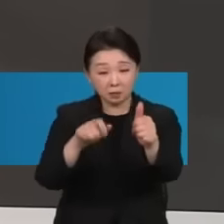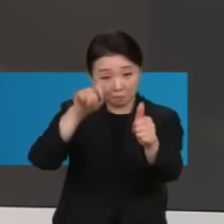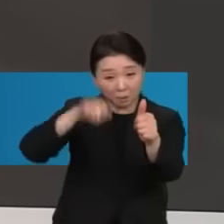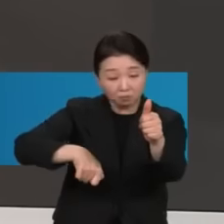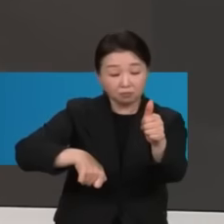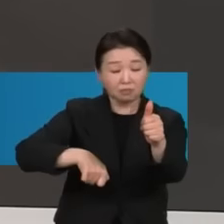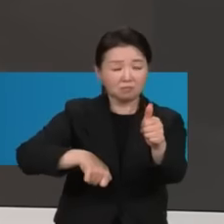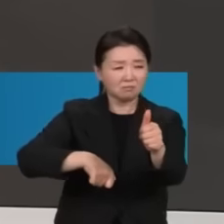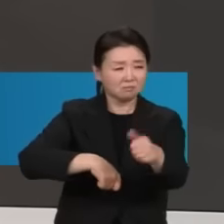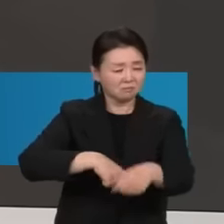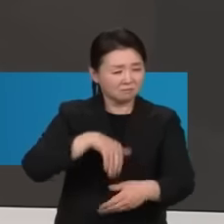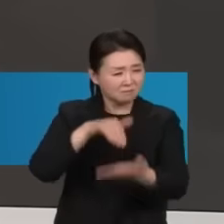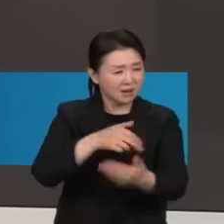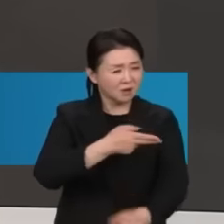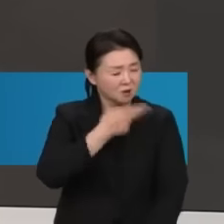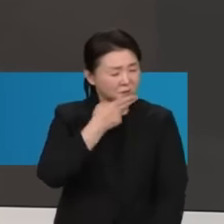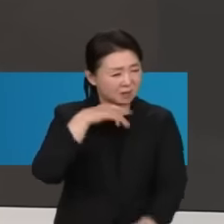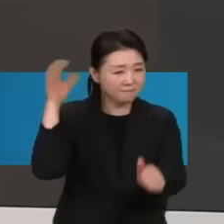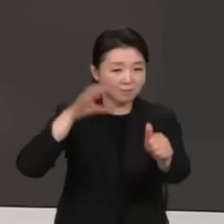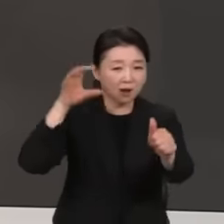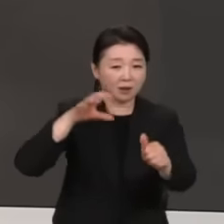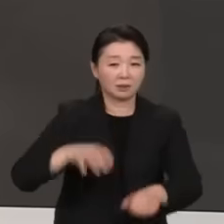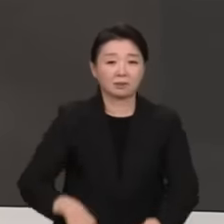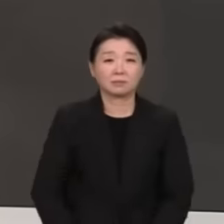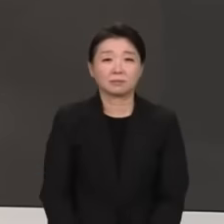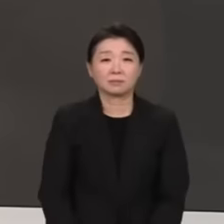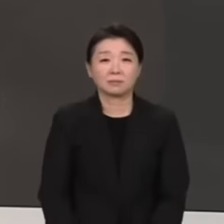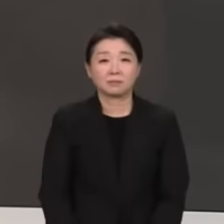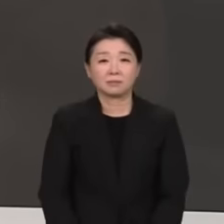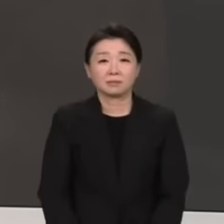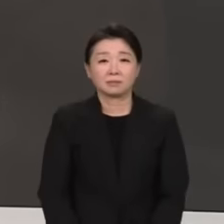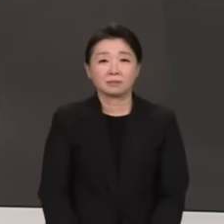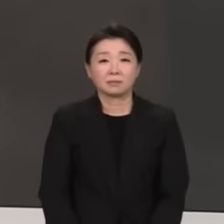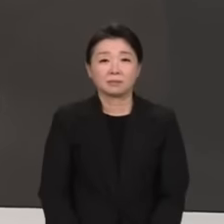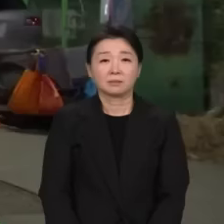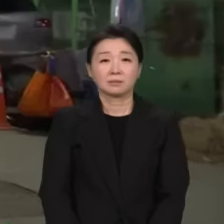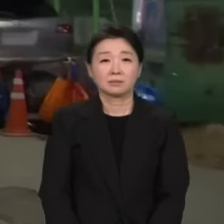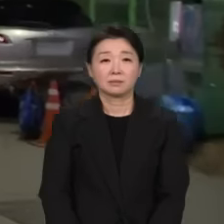진지하게 반성하지 않는다는 질타를 들었습니다. 이승환 기자입니다.